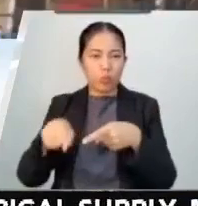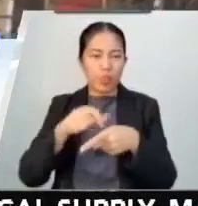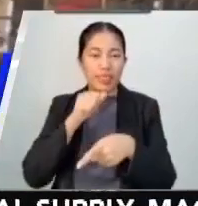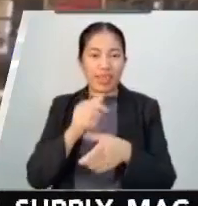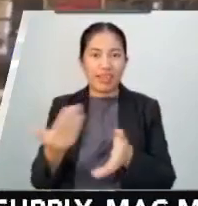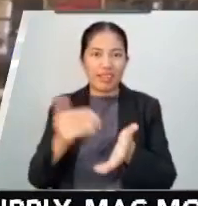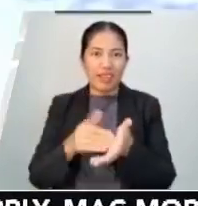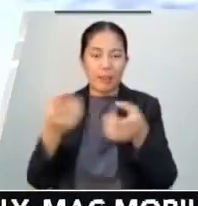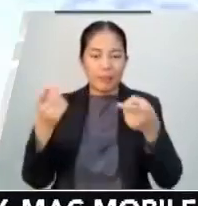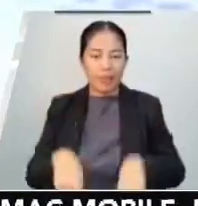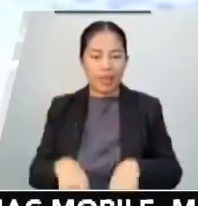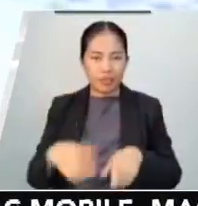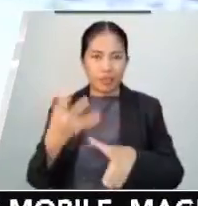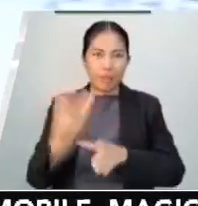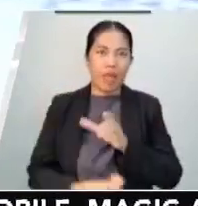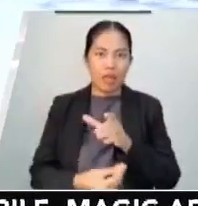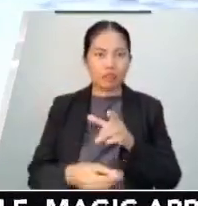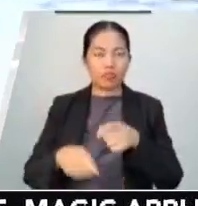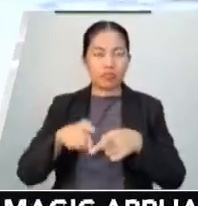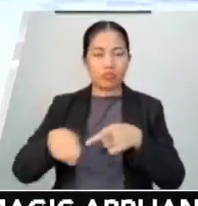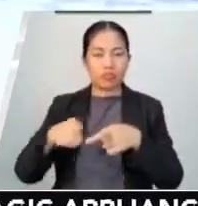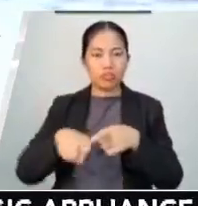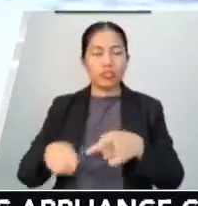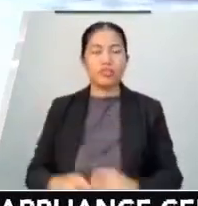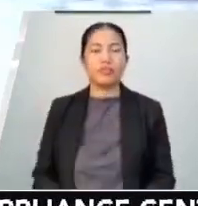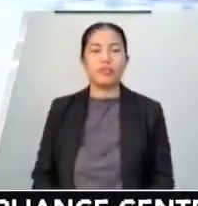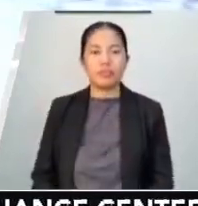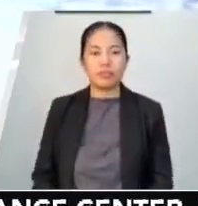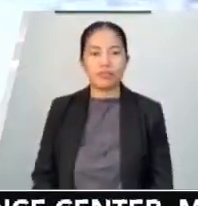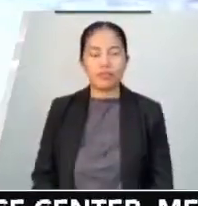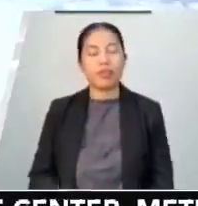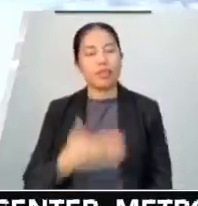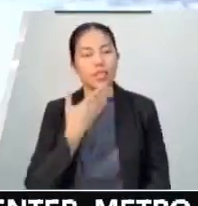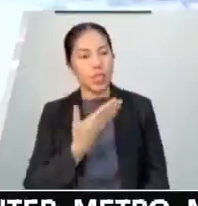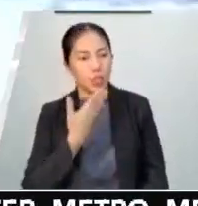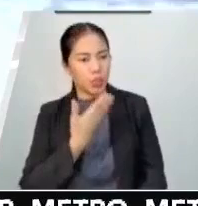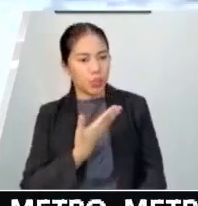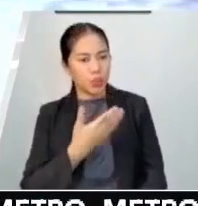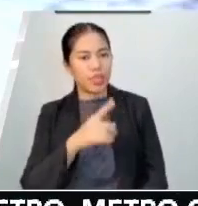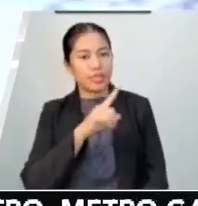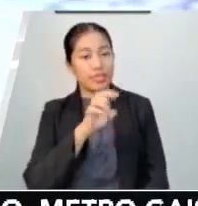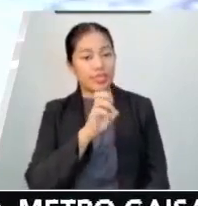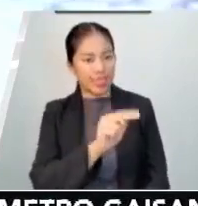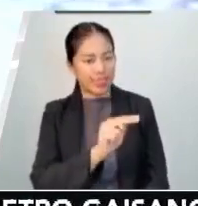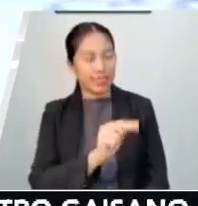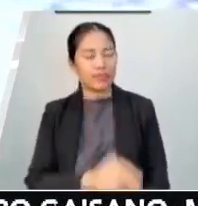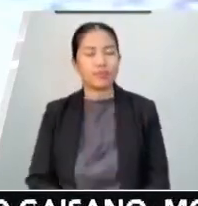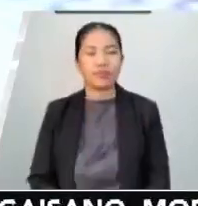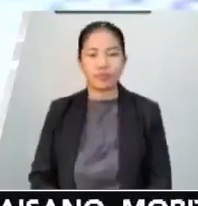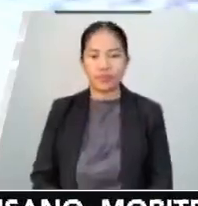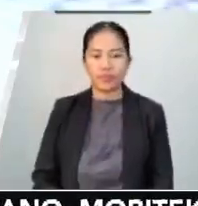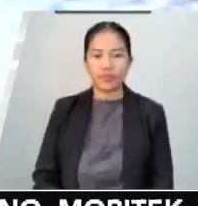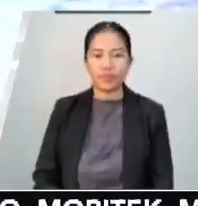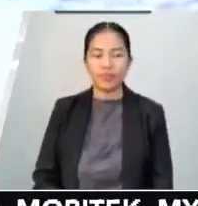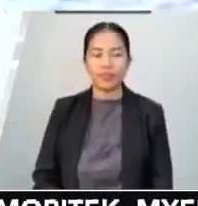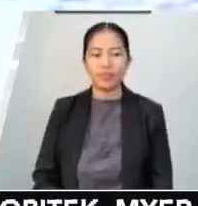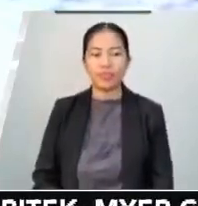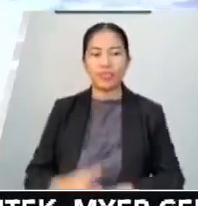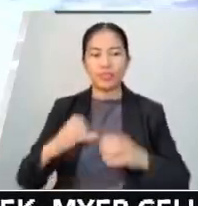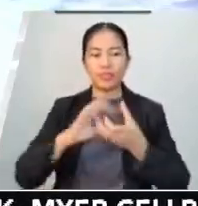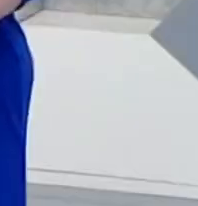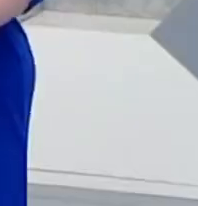mula dito sa Iloilo City. Maraming salamat, Zen Kilantang ng GMA Regional TV 1 Western